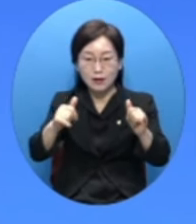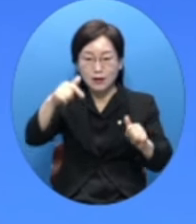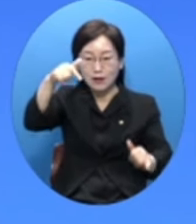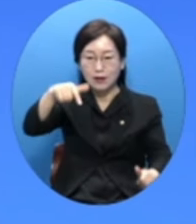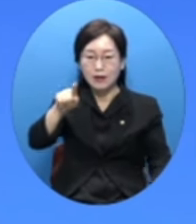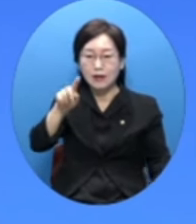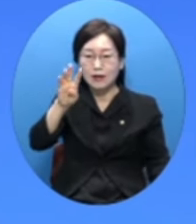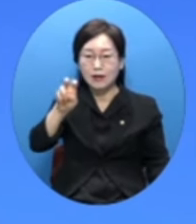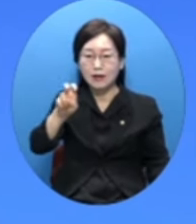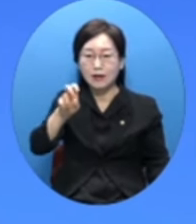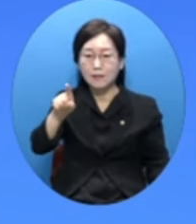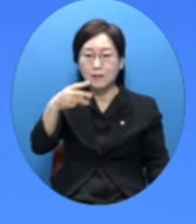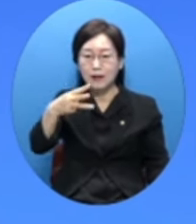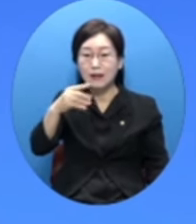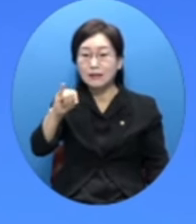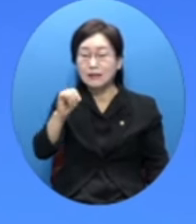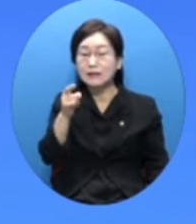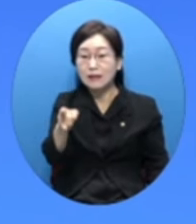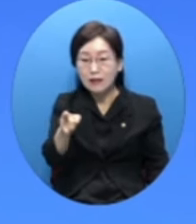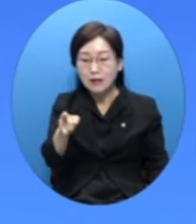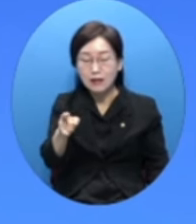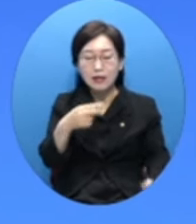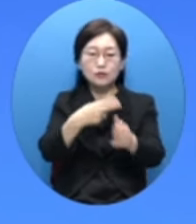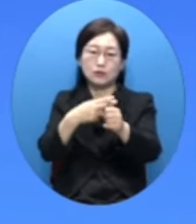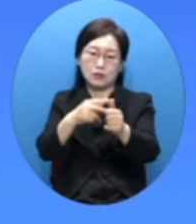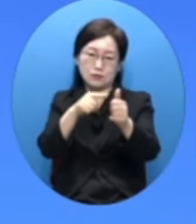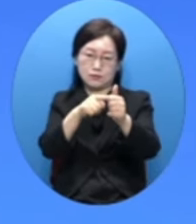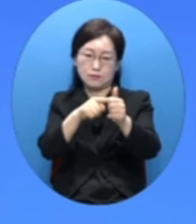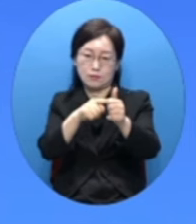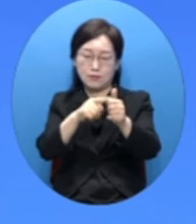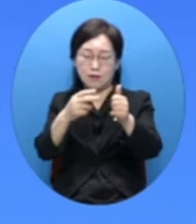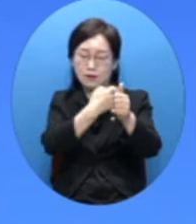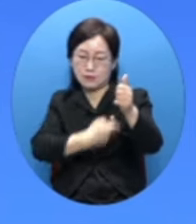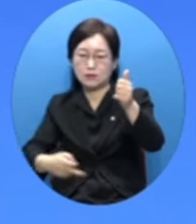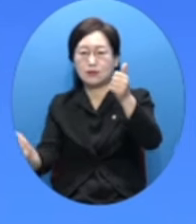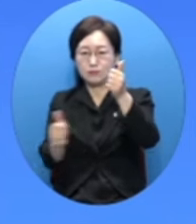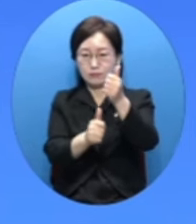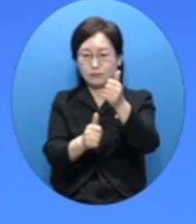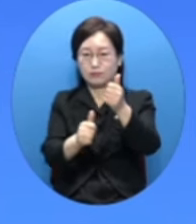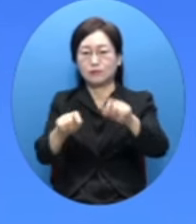가말리엘의 수제자로서 그런 장래가